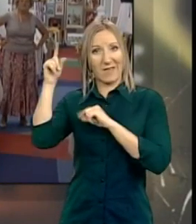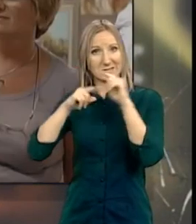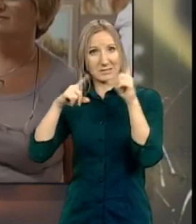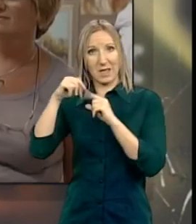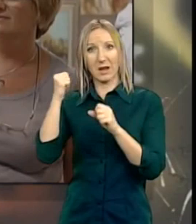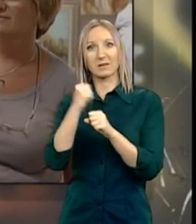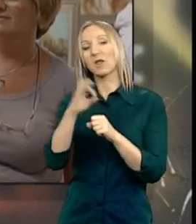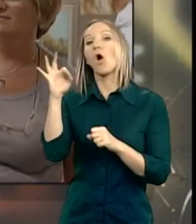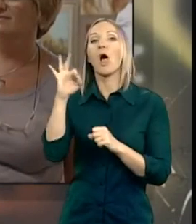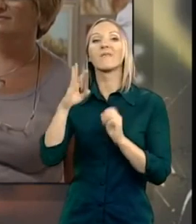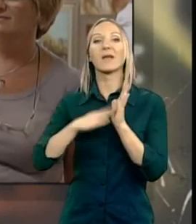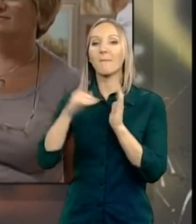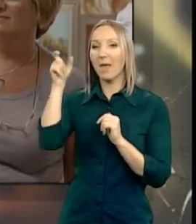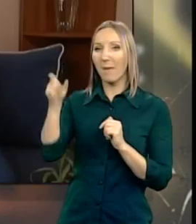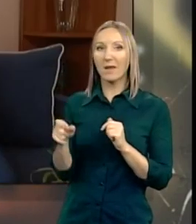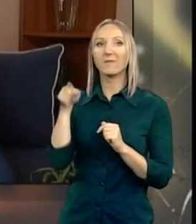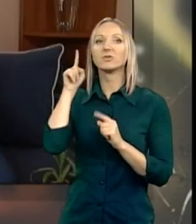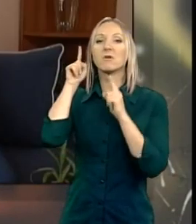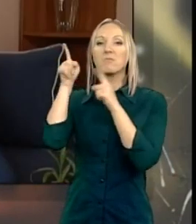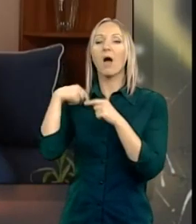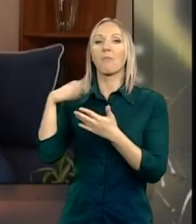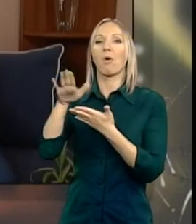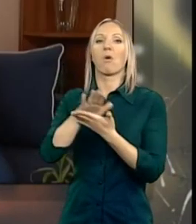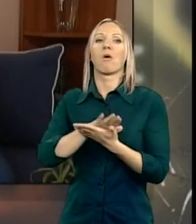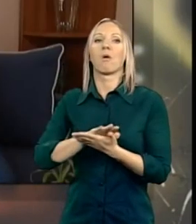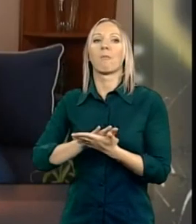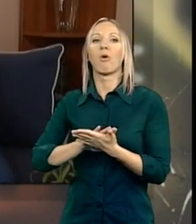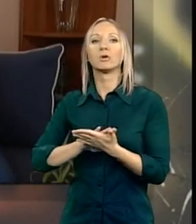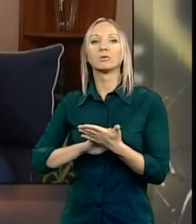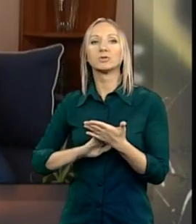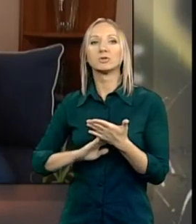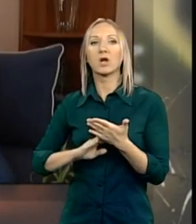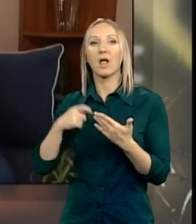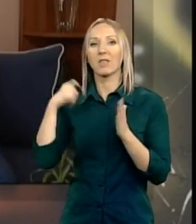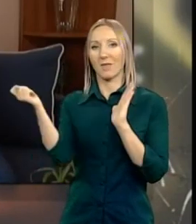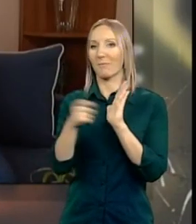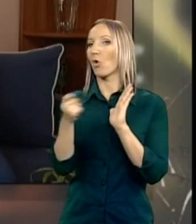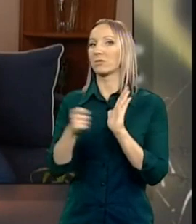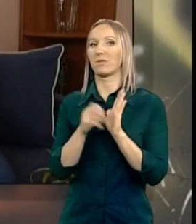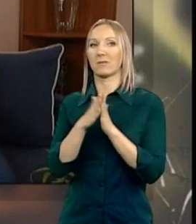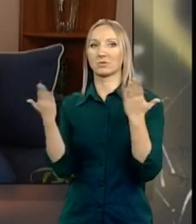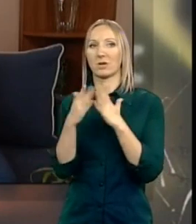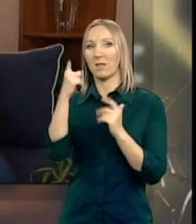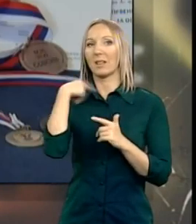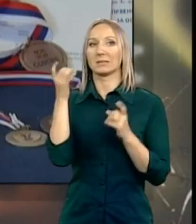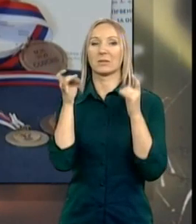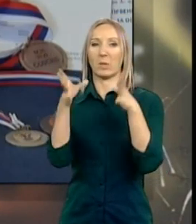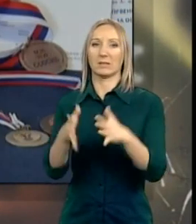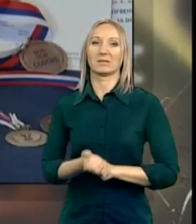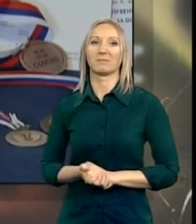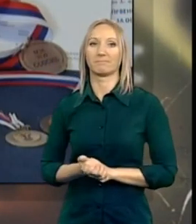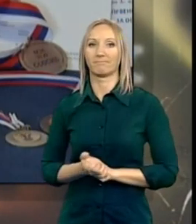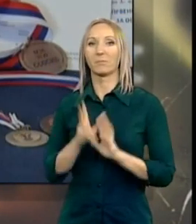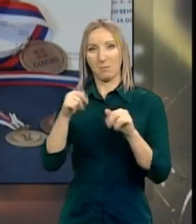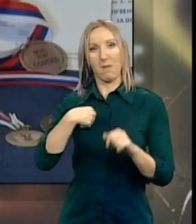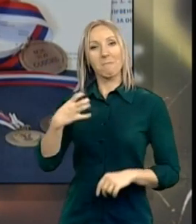radi Olivera Majmarević. I samo sam počela uz njih da prodajem časopise Lice ulice. Imam